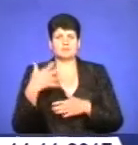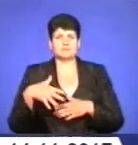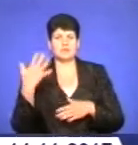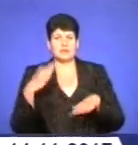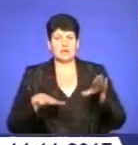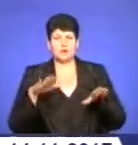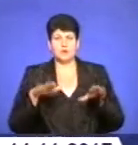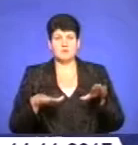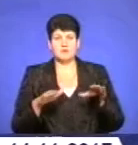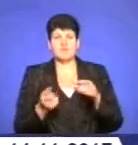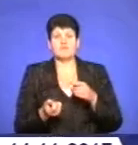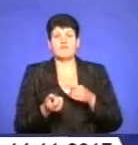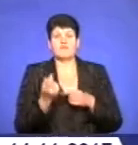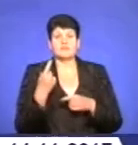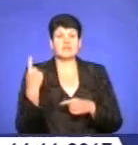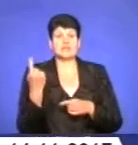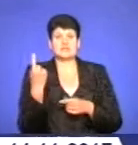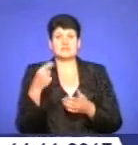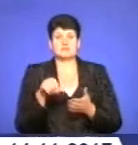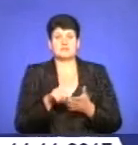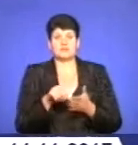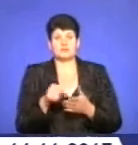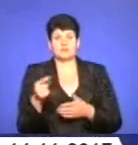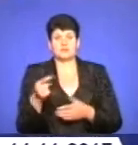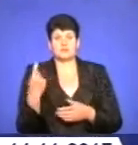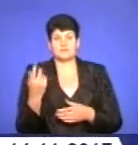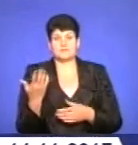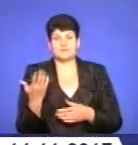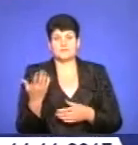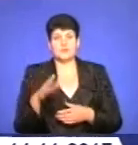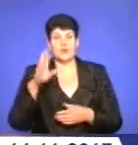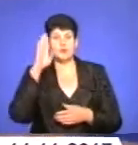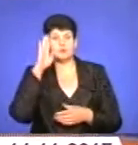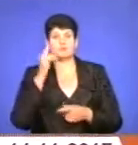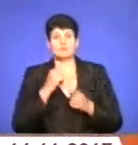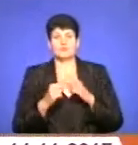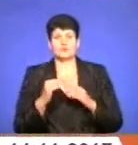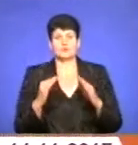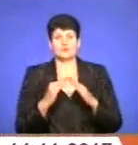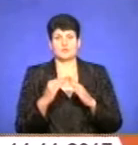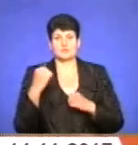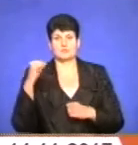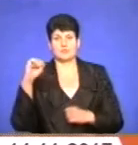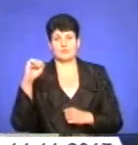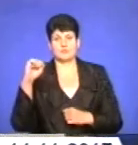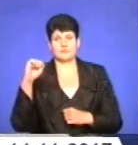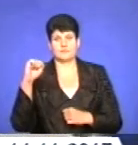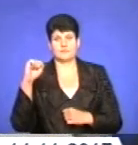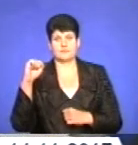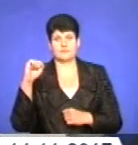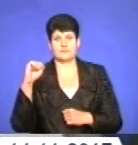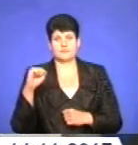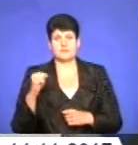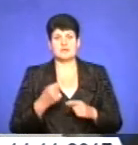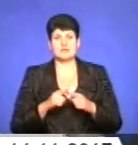виявився у своїй віковій категорії єдиним представником з Тернопільщини. Хлопець повернувся додому з перемогою. На даний момент